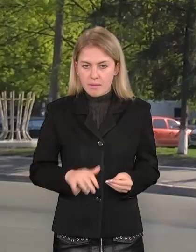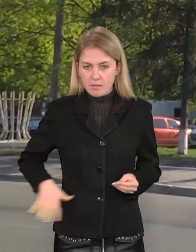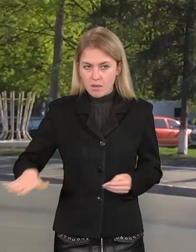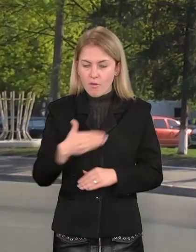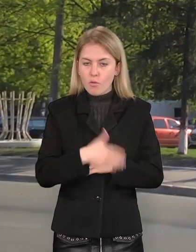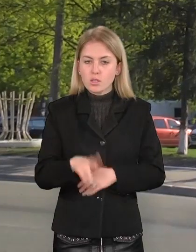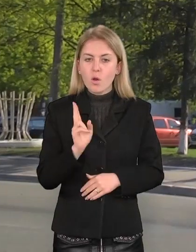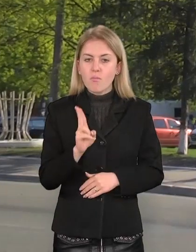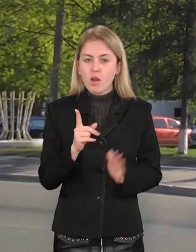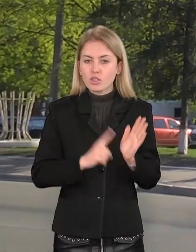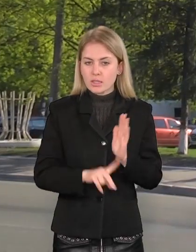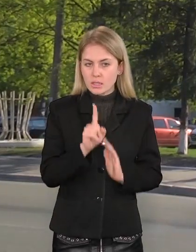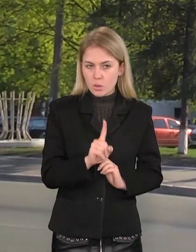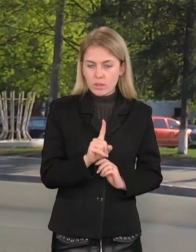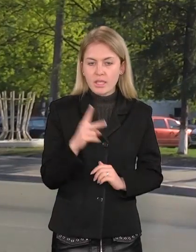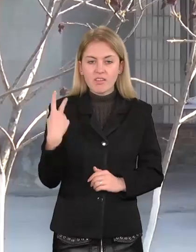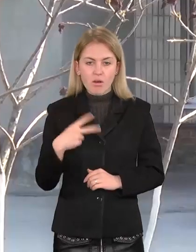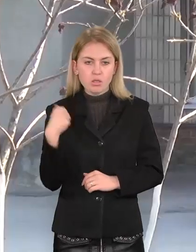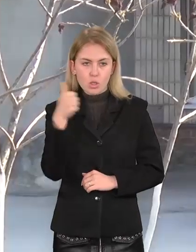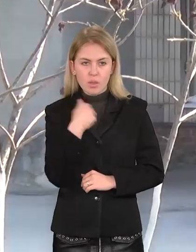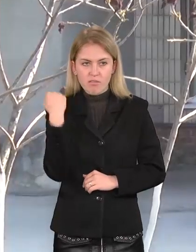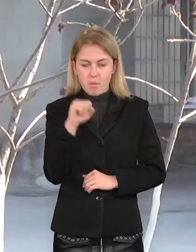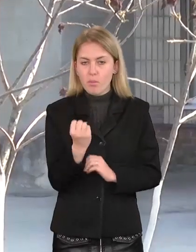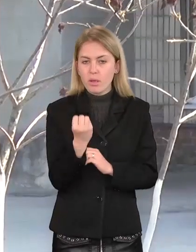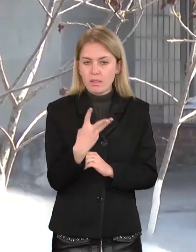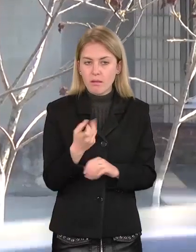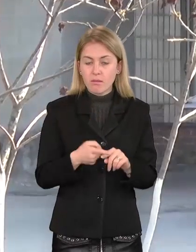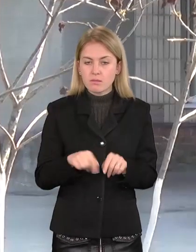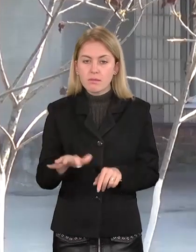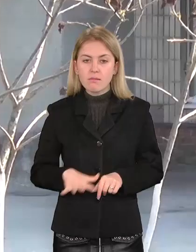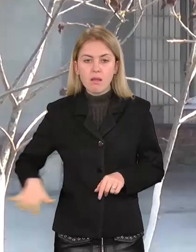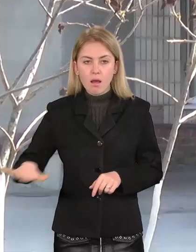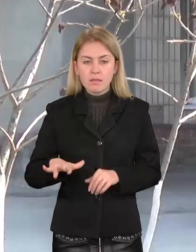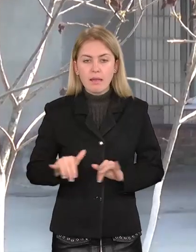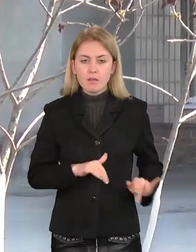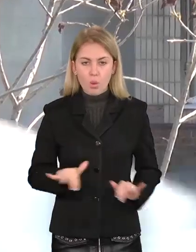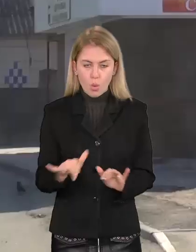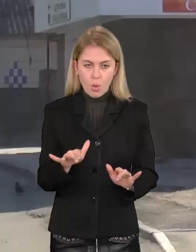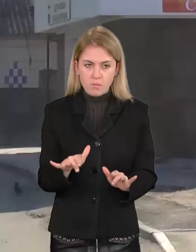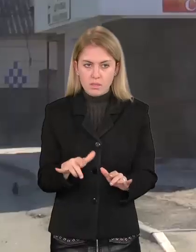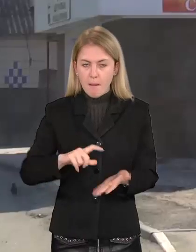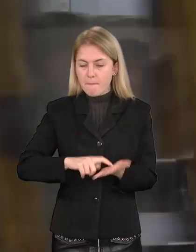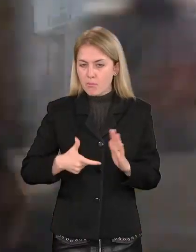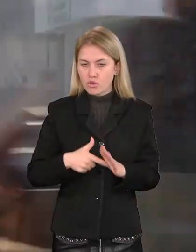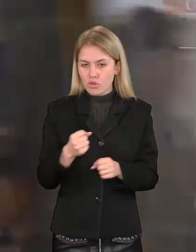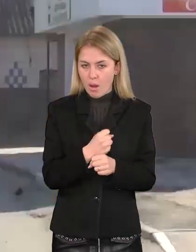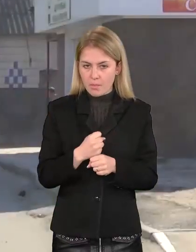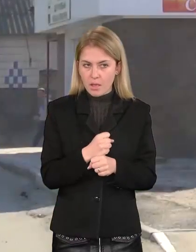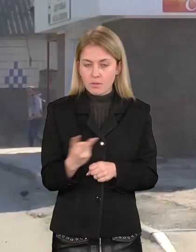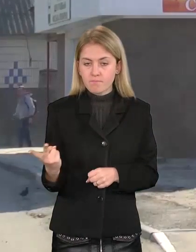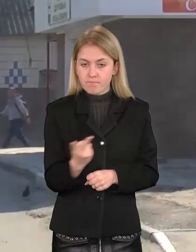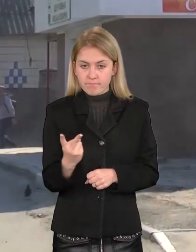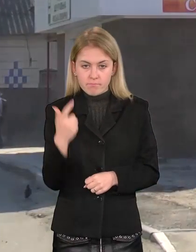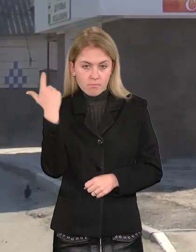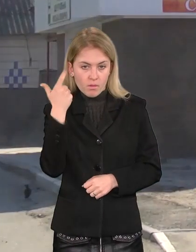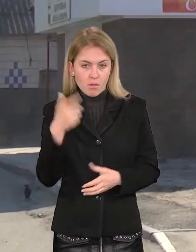Ковпака, 61 та 20 років перемоги, 13. На цих ділянках – нерухомість, приміщення, аптек. Обидві вони у